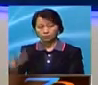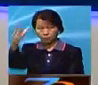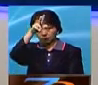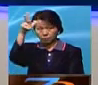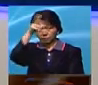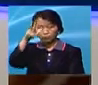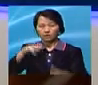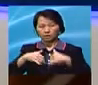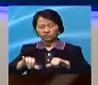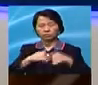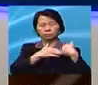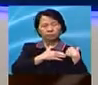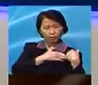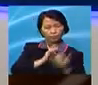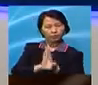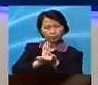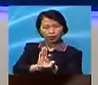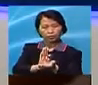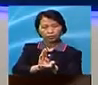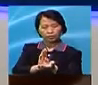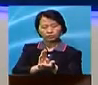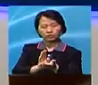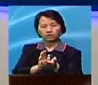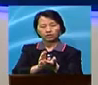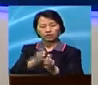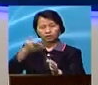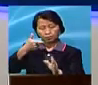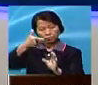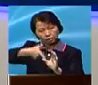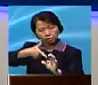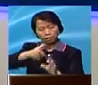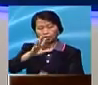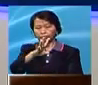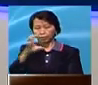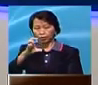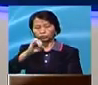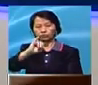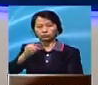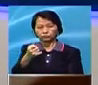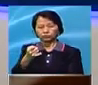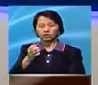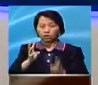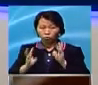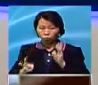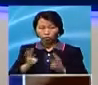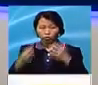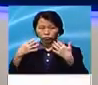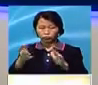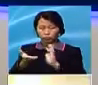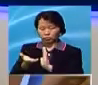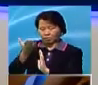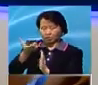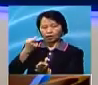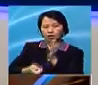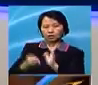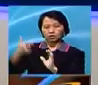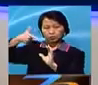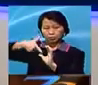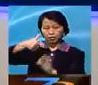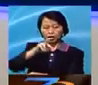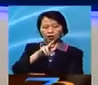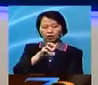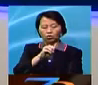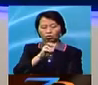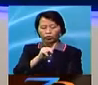Kerajaan masih menanggung subsidi bahan api berjumlah RM400 juta meskipun telah menaikkan harga minyak RON